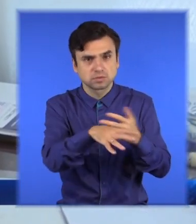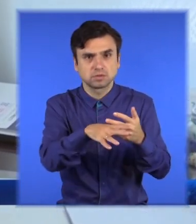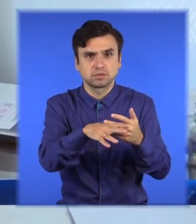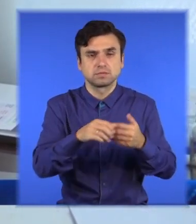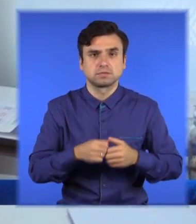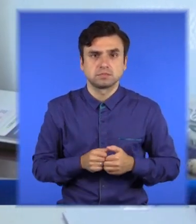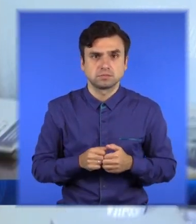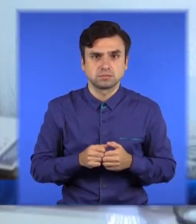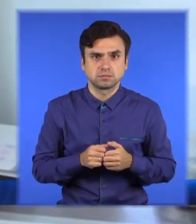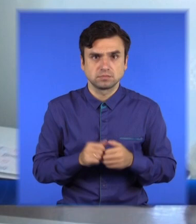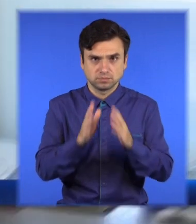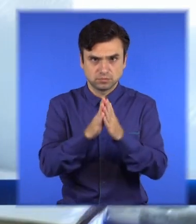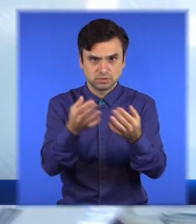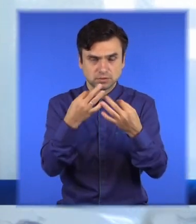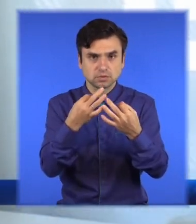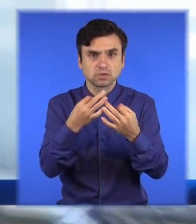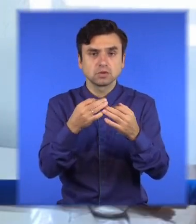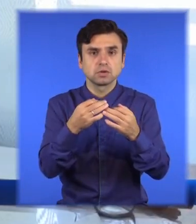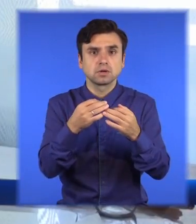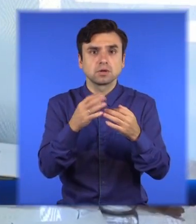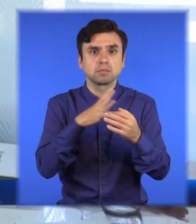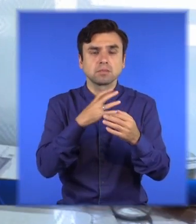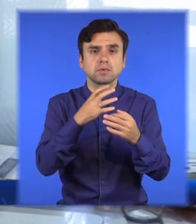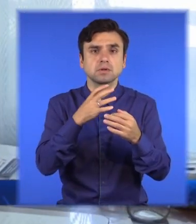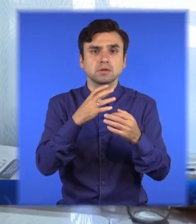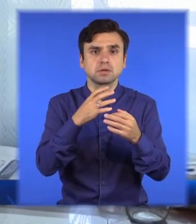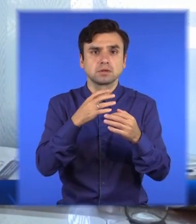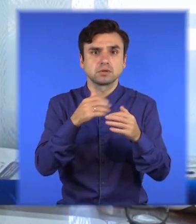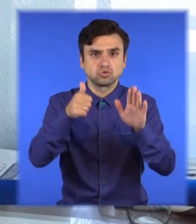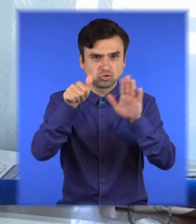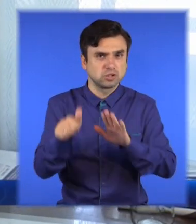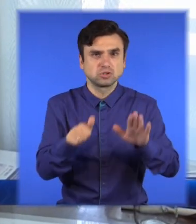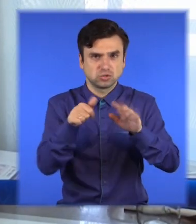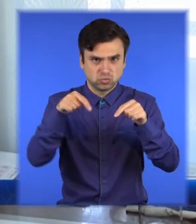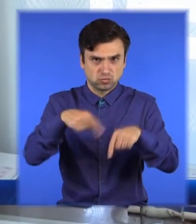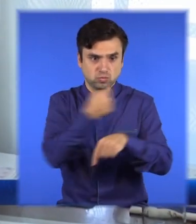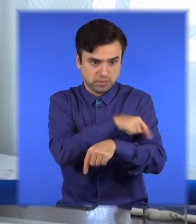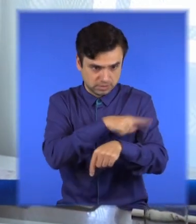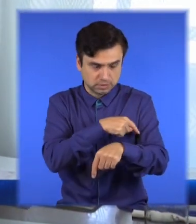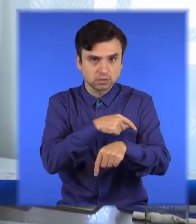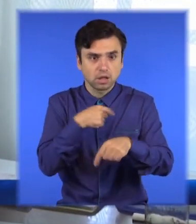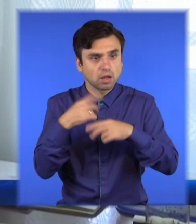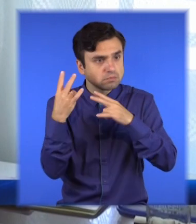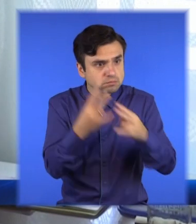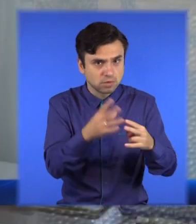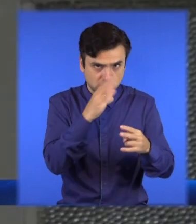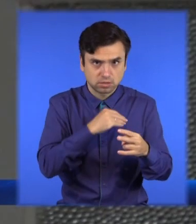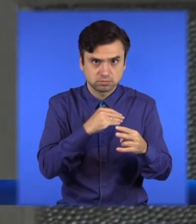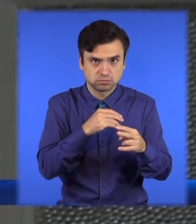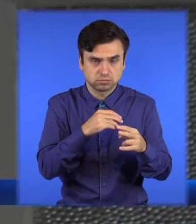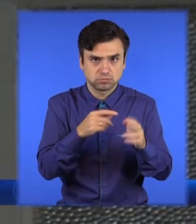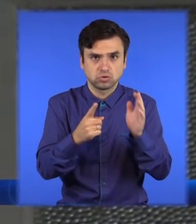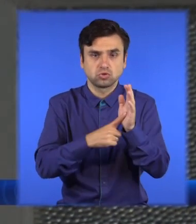переведен в реанимацию через 6 часов после того, как он поступил. Скажите, пожалуйста, за 6 часов могло что-то